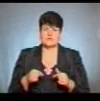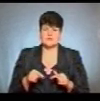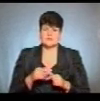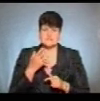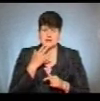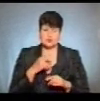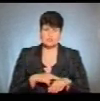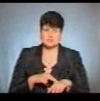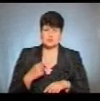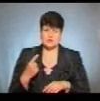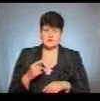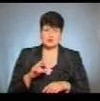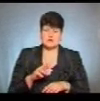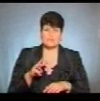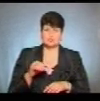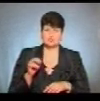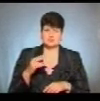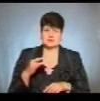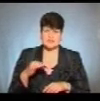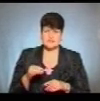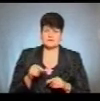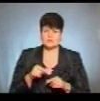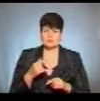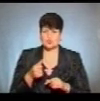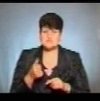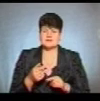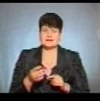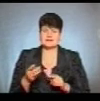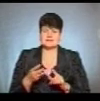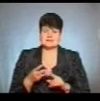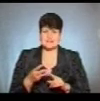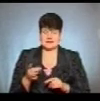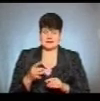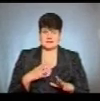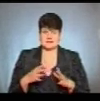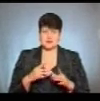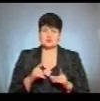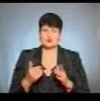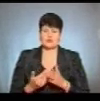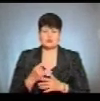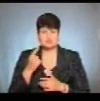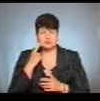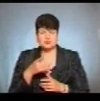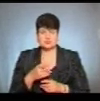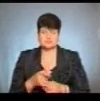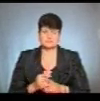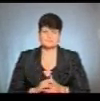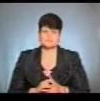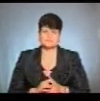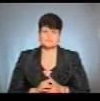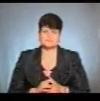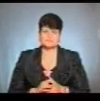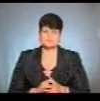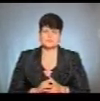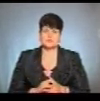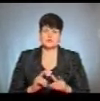Нацполіції області Ярослав Мудрий цьогоріч втретє на тренінгах. На питання, що нового почув сьогодні, відповідає так. Щодо